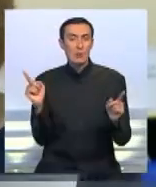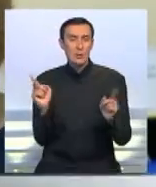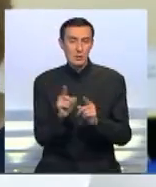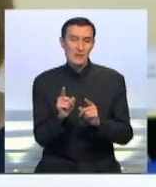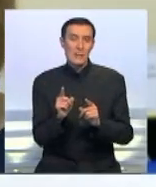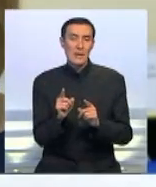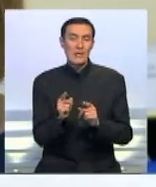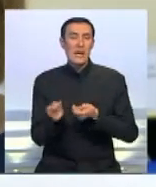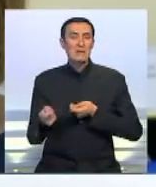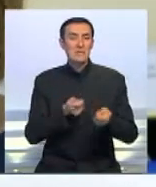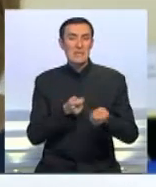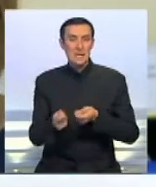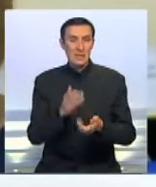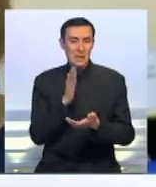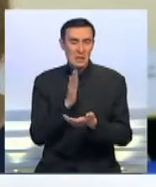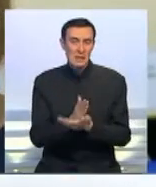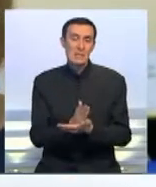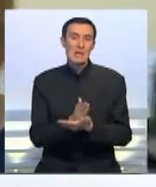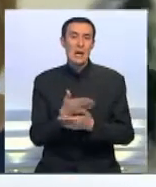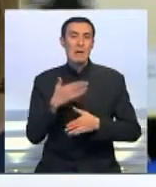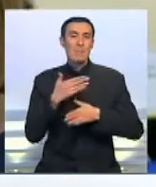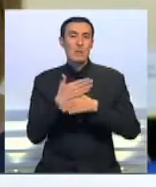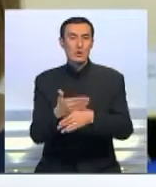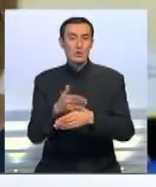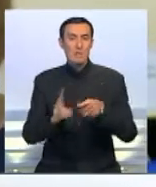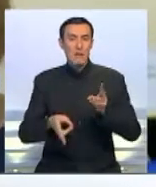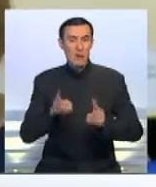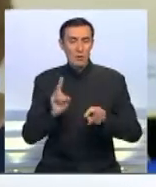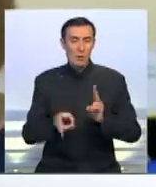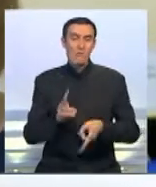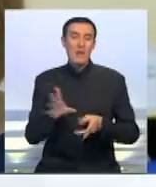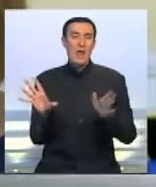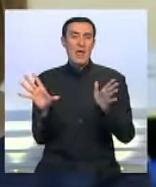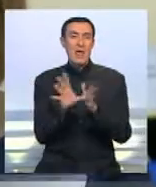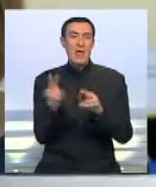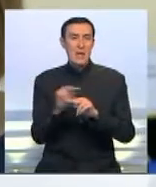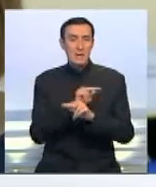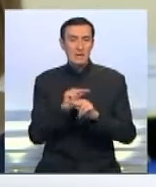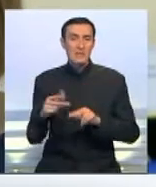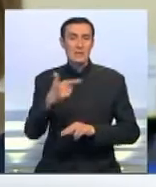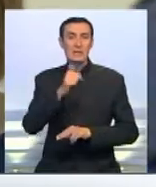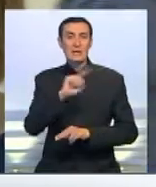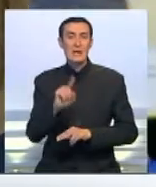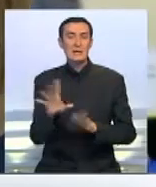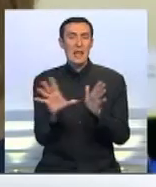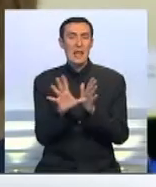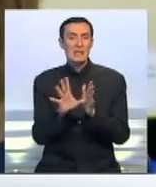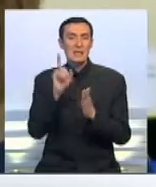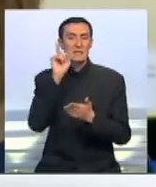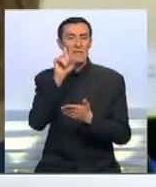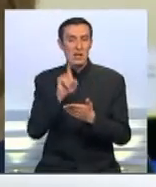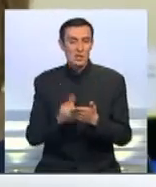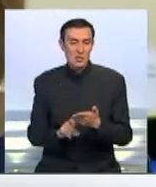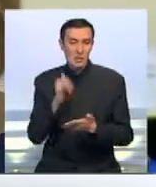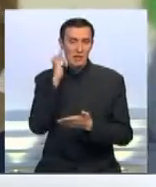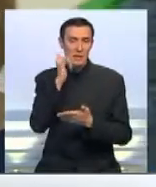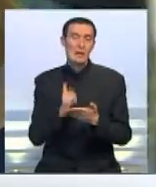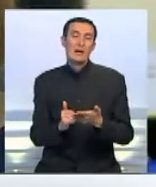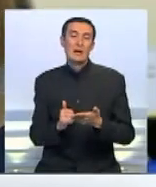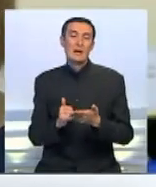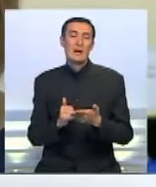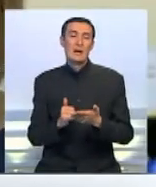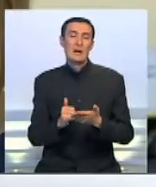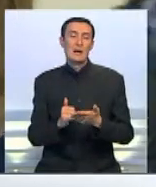и администраторы, помощники поваров, электрики, газоэлектросварщики, егеря